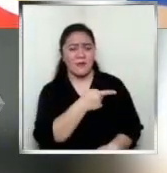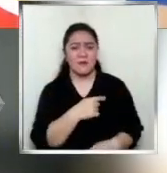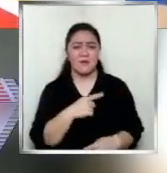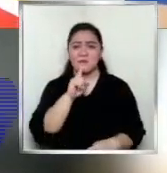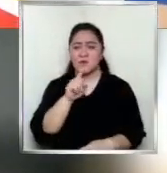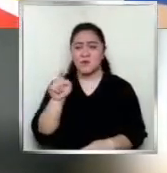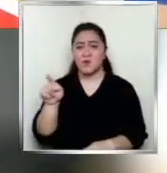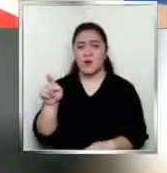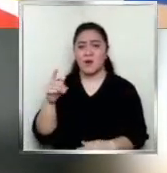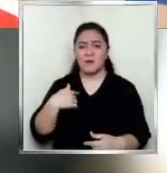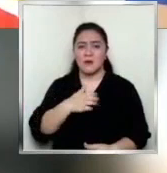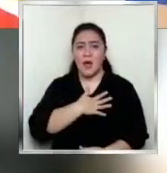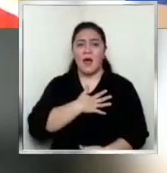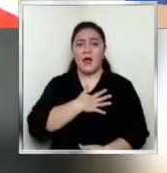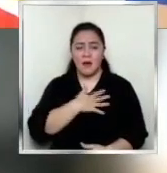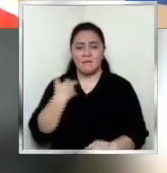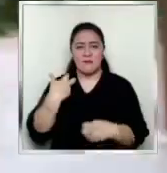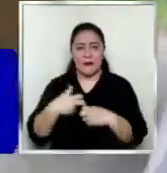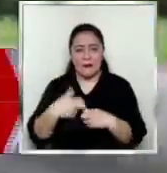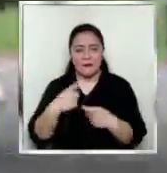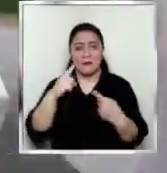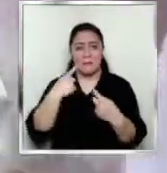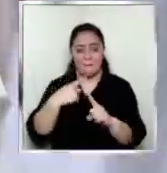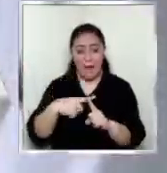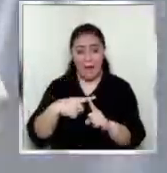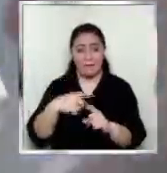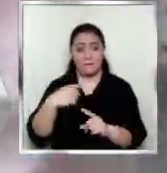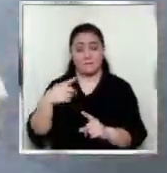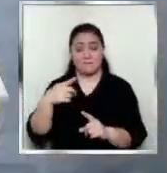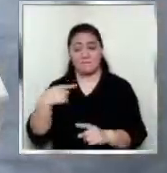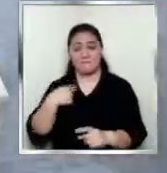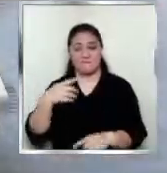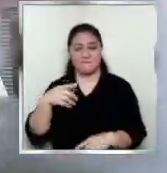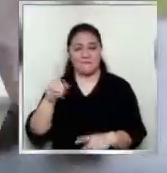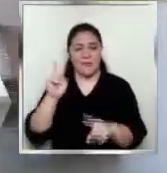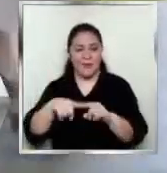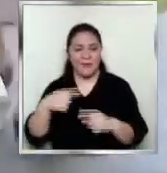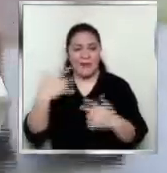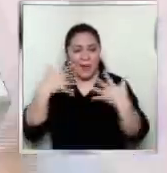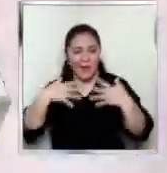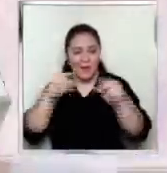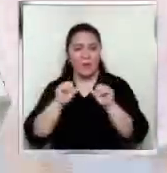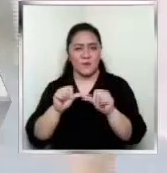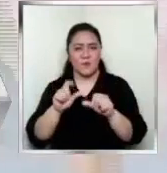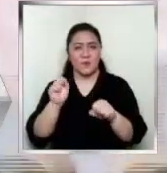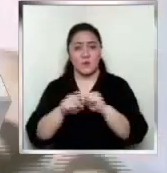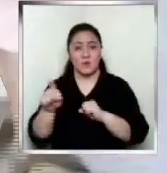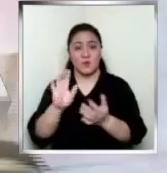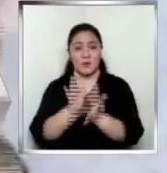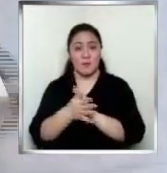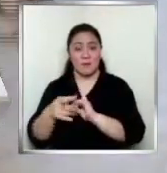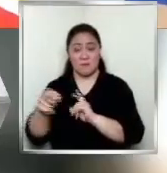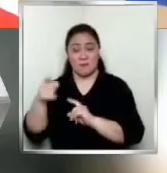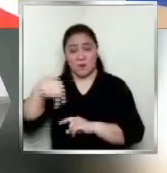syempre naririnig ko lang sila. Nag-whistle na. Nag-negatibo na ang test ni Vin ngayon at nagpapagaling na ang kanyang